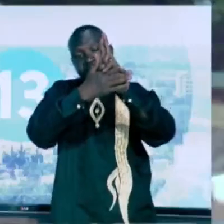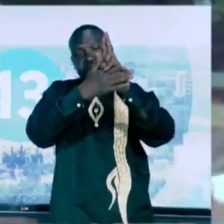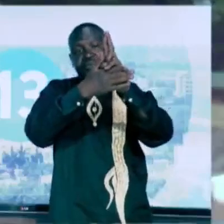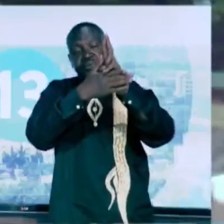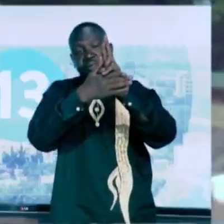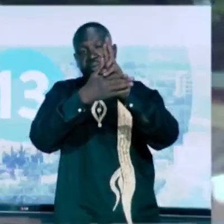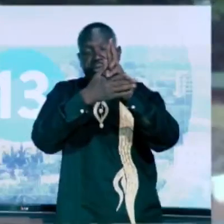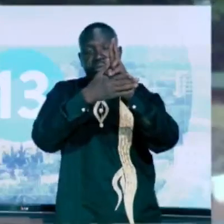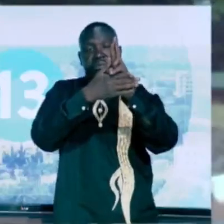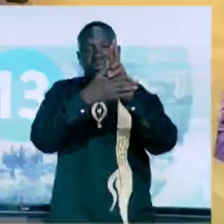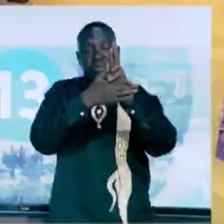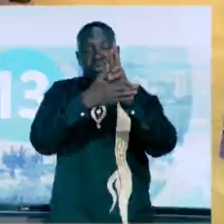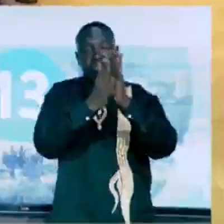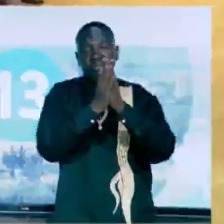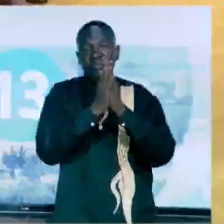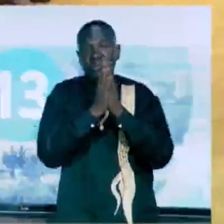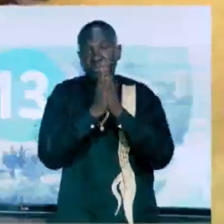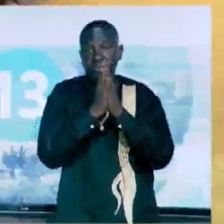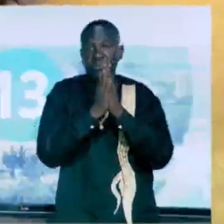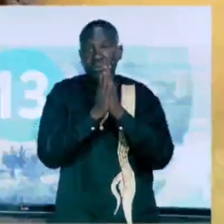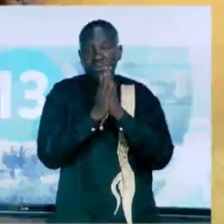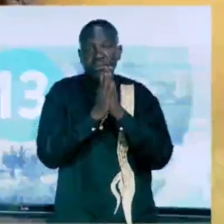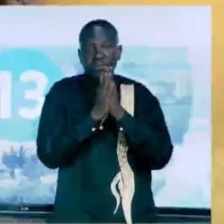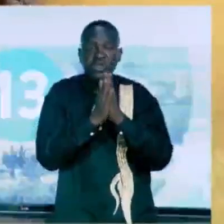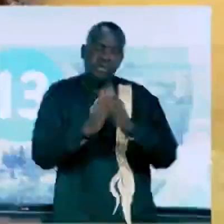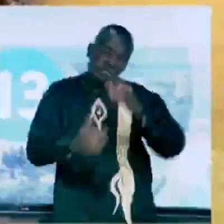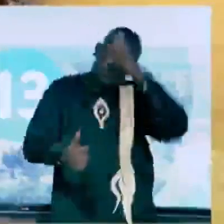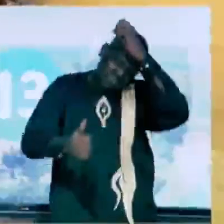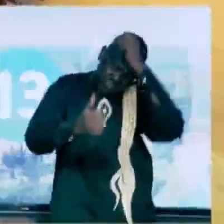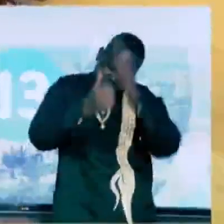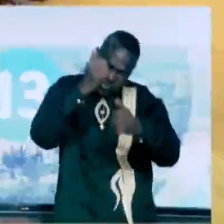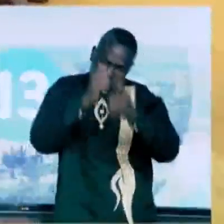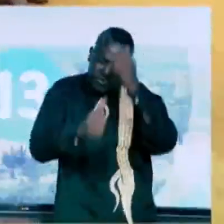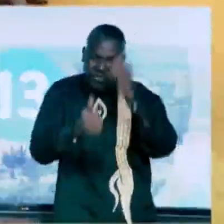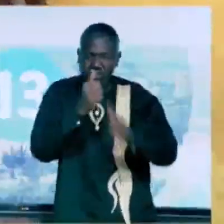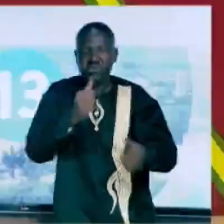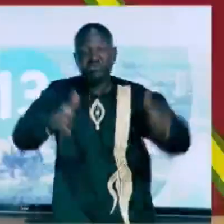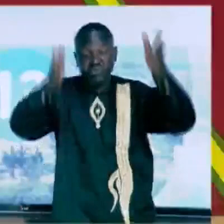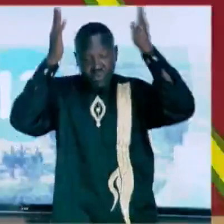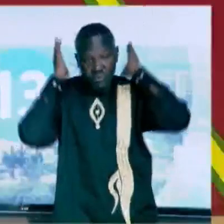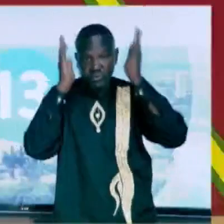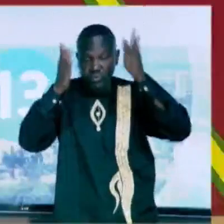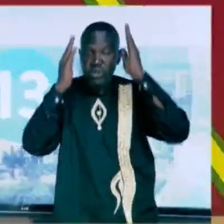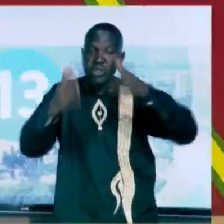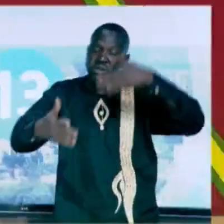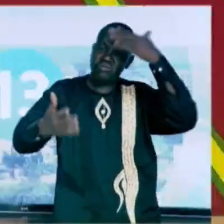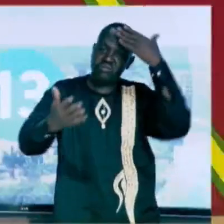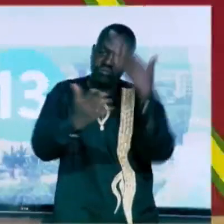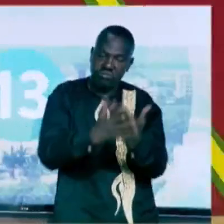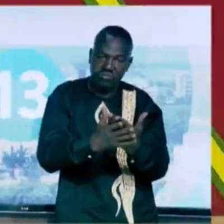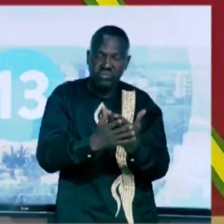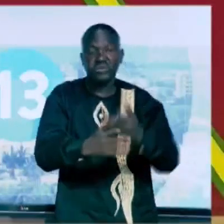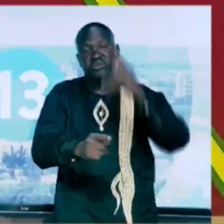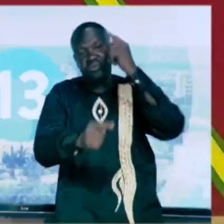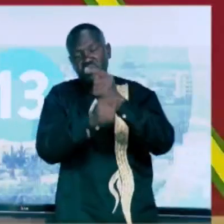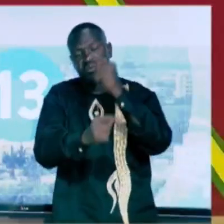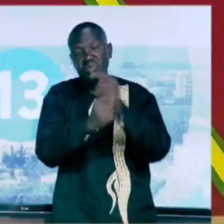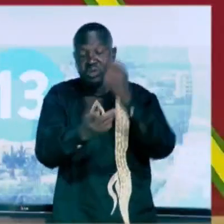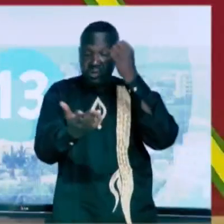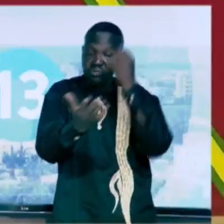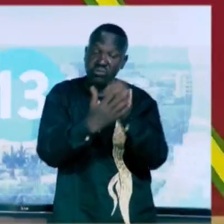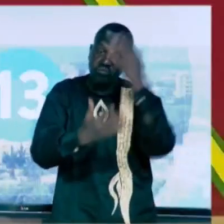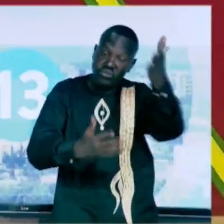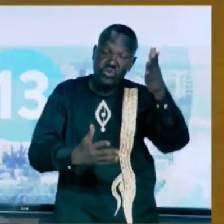et Oumou Sissé. Les difficultés liées à la prévision et à la bonne exécution des dépenses de